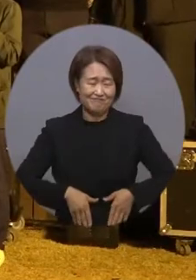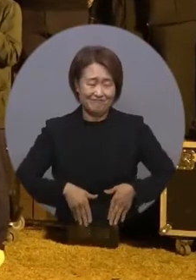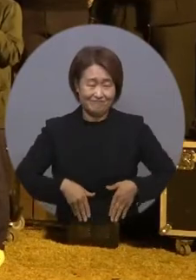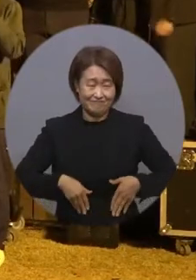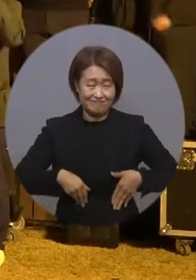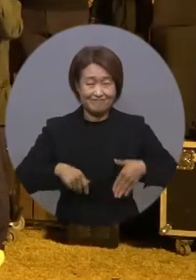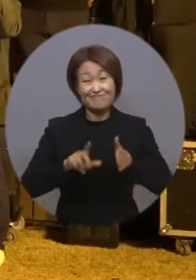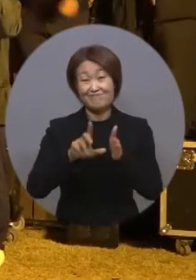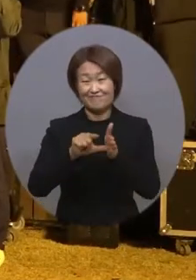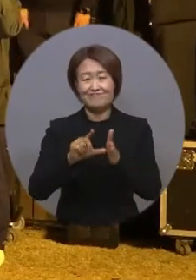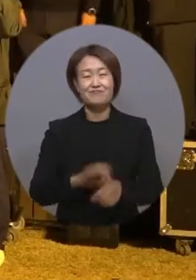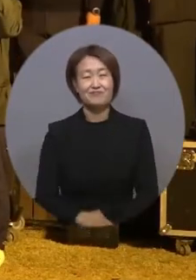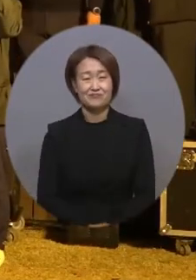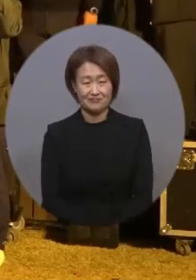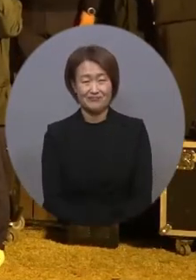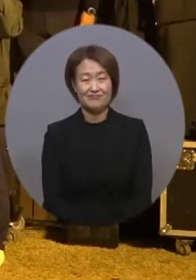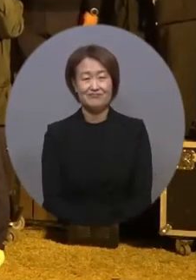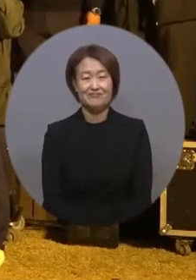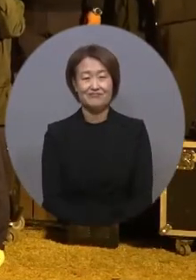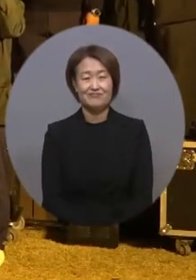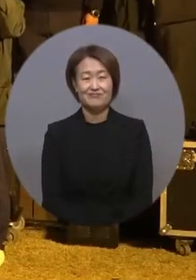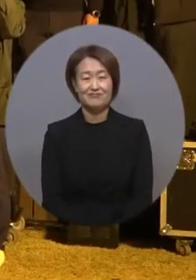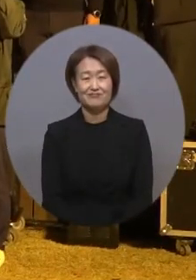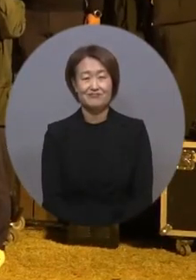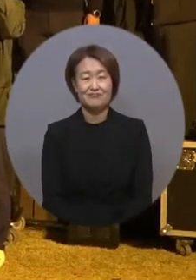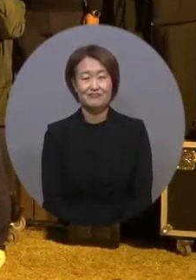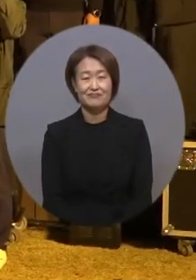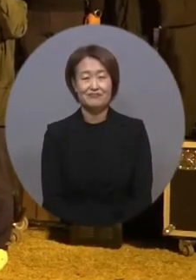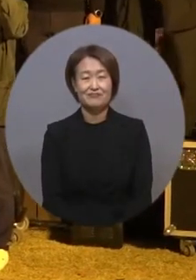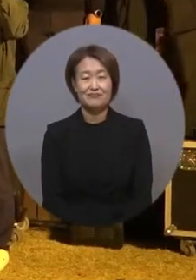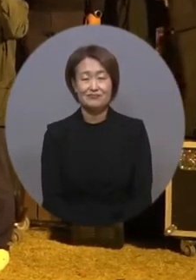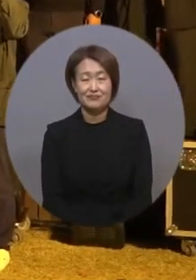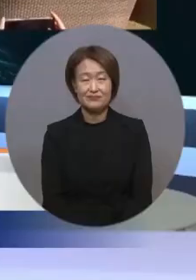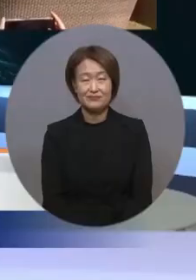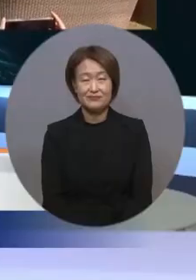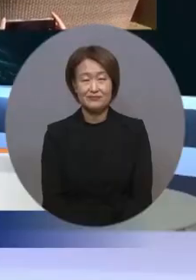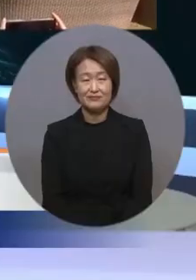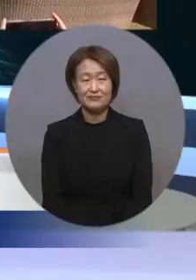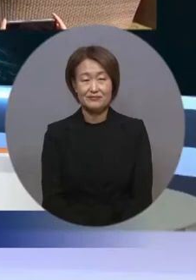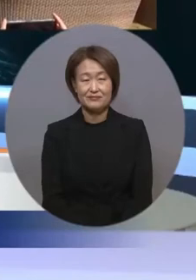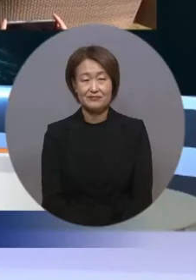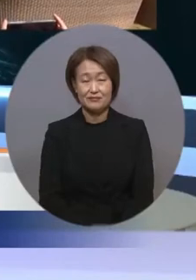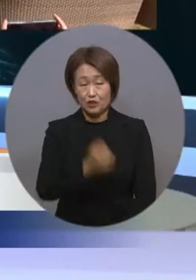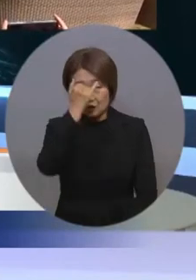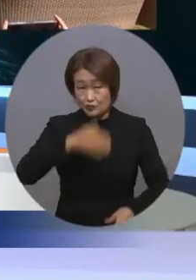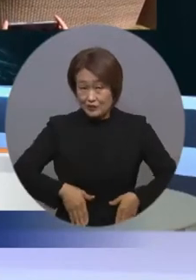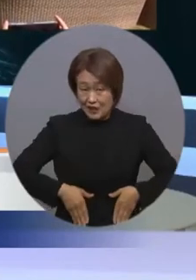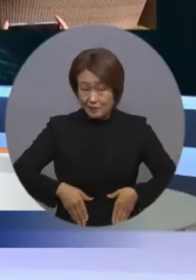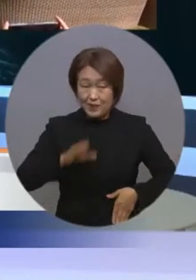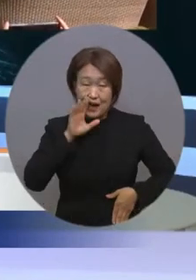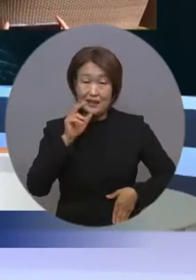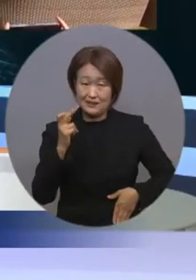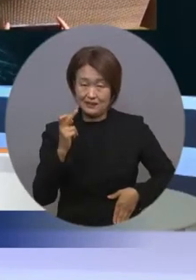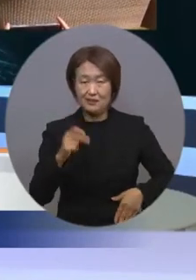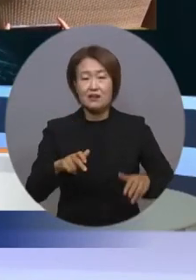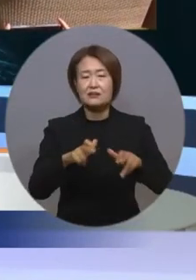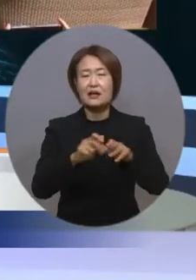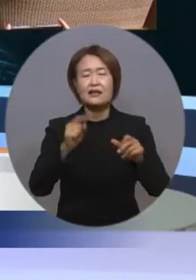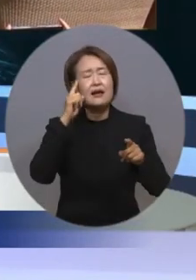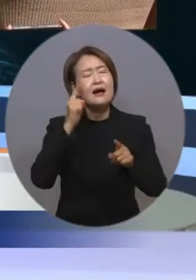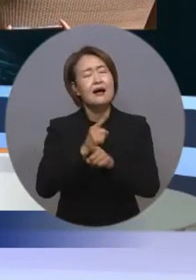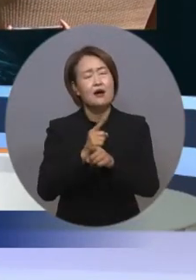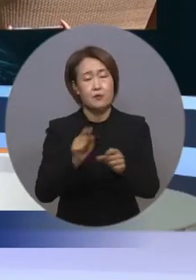스며드는 시간이었습니다. 복지TV 경기방송 정우선입니다. 충남 아산시에서 장애 인식 개선을